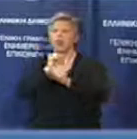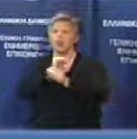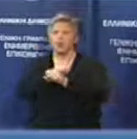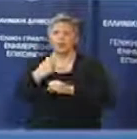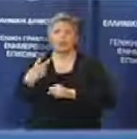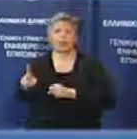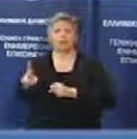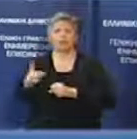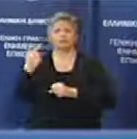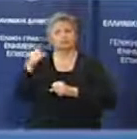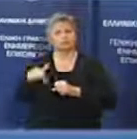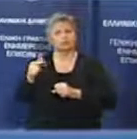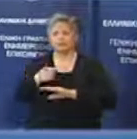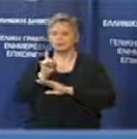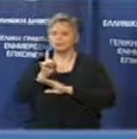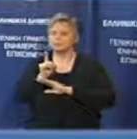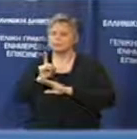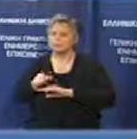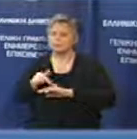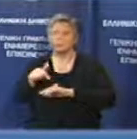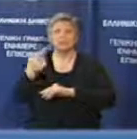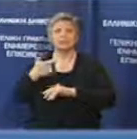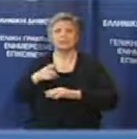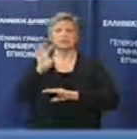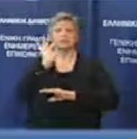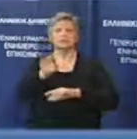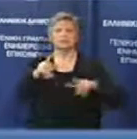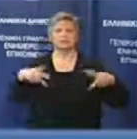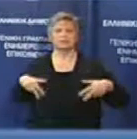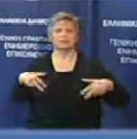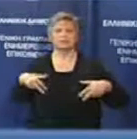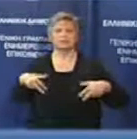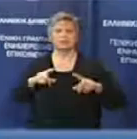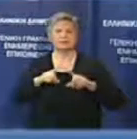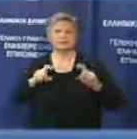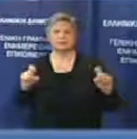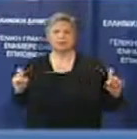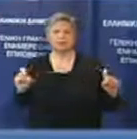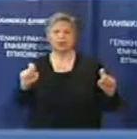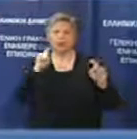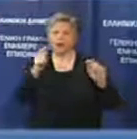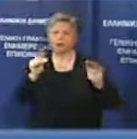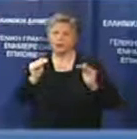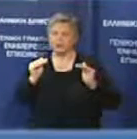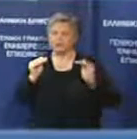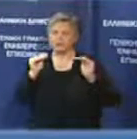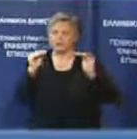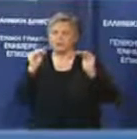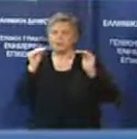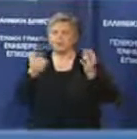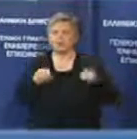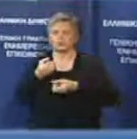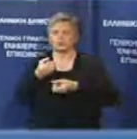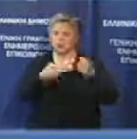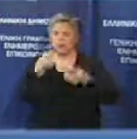διάστημα, διότι ο στόχος και του Πρωθυπουργού είναι η κυβέρνηση να αποδίδει τα μέγιστα.